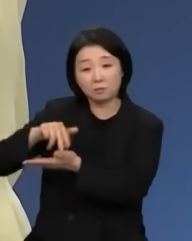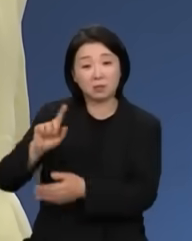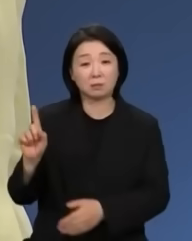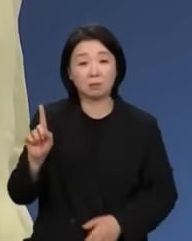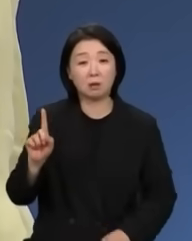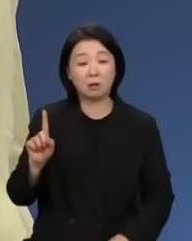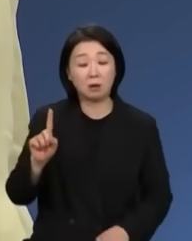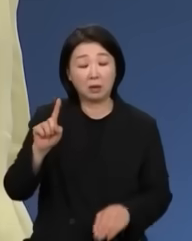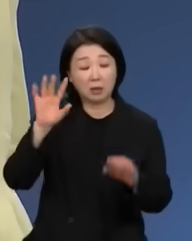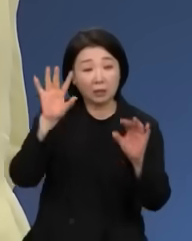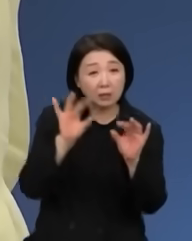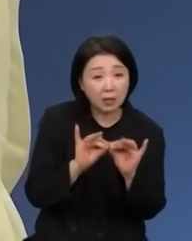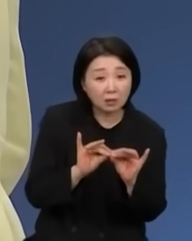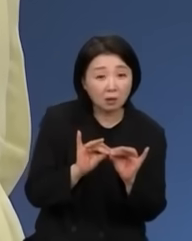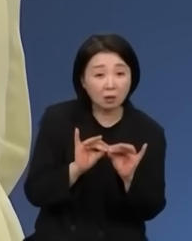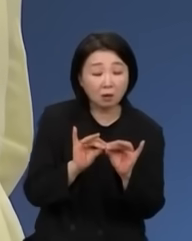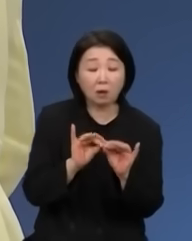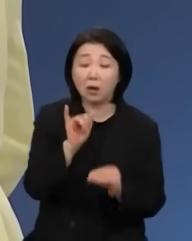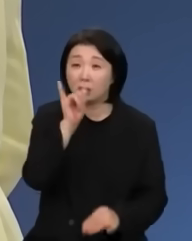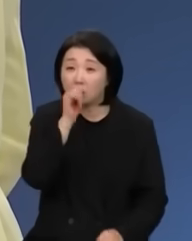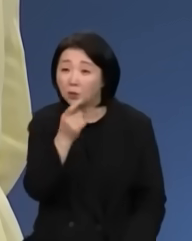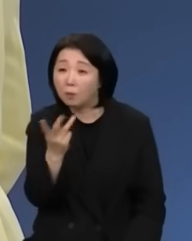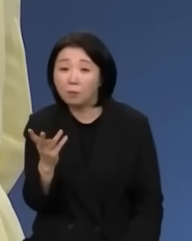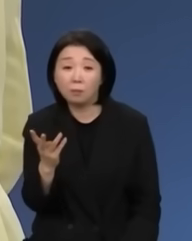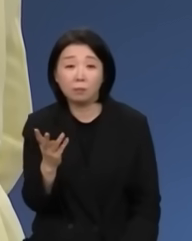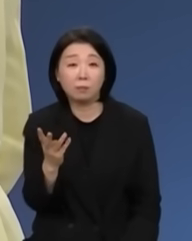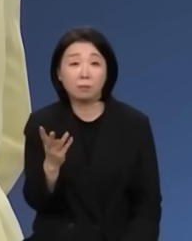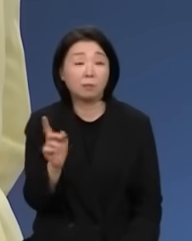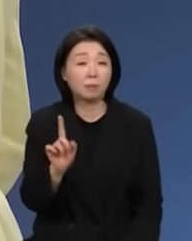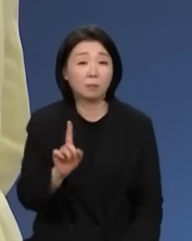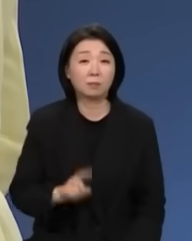어떻습니까? 찬성표 던지겠다는 의원들도 있었잖아요.